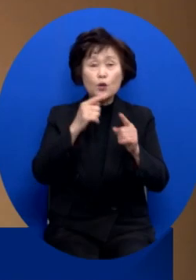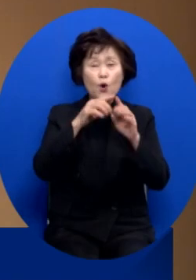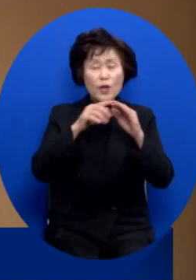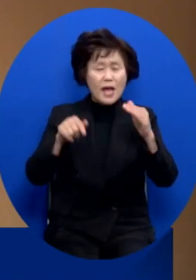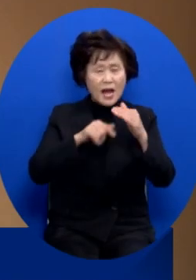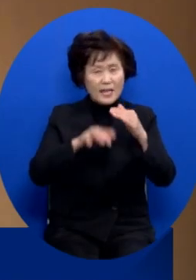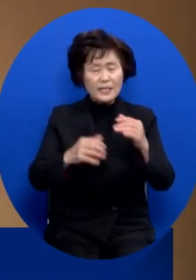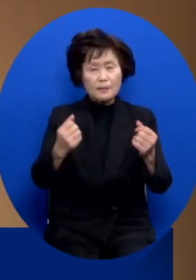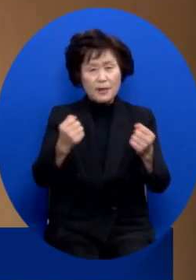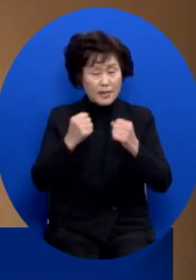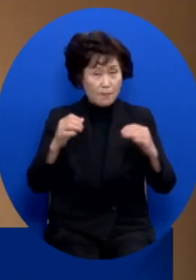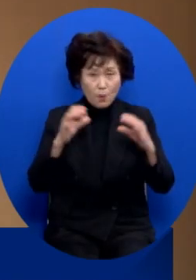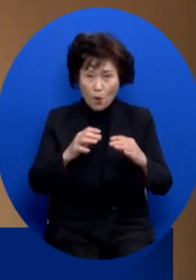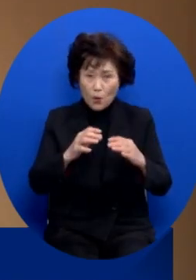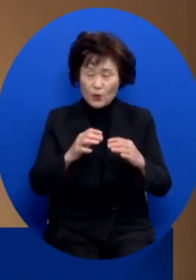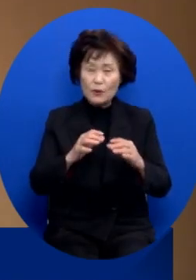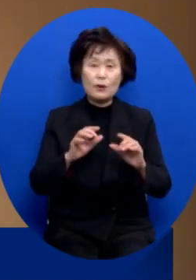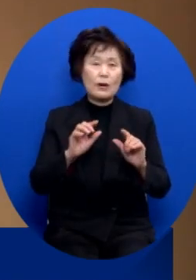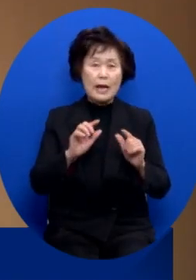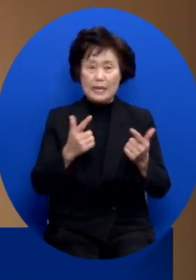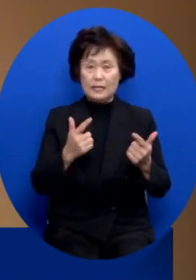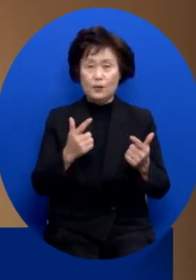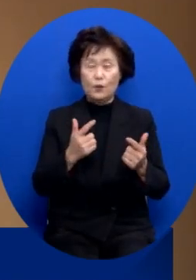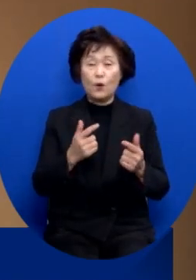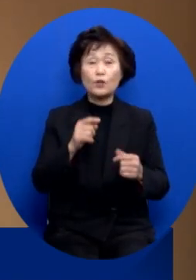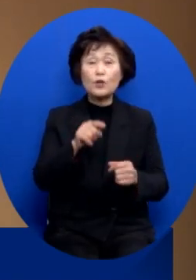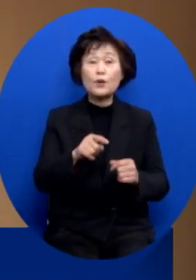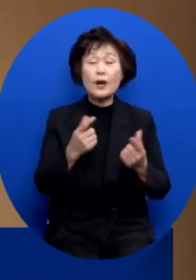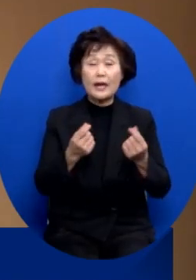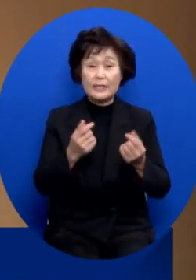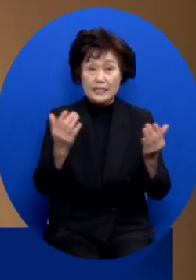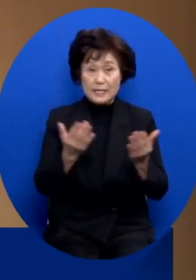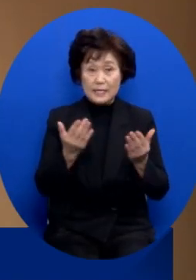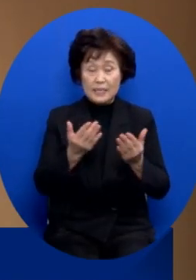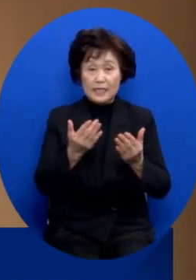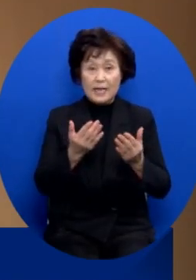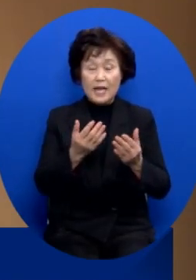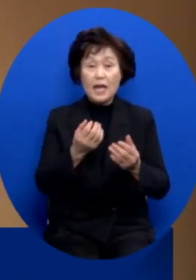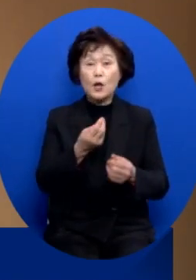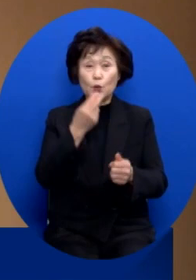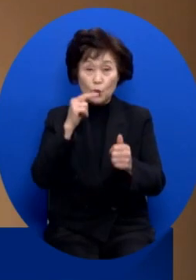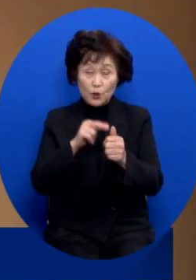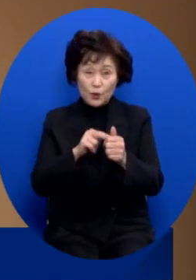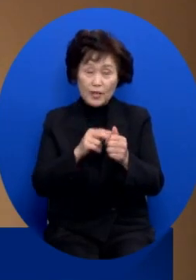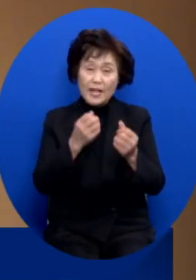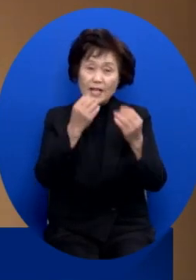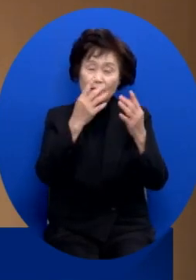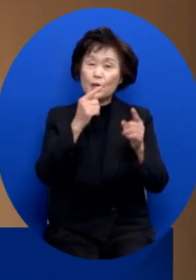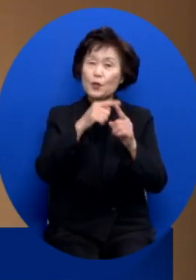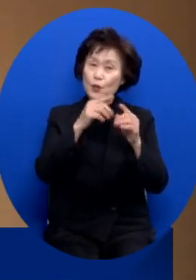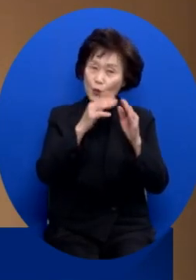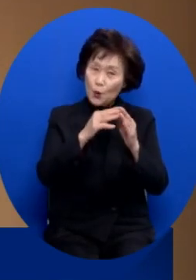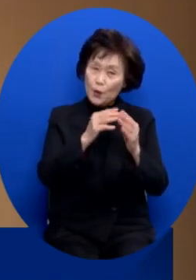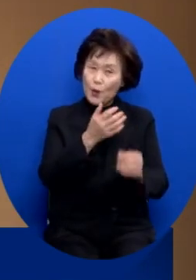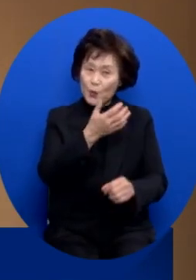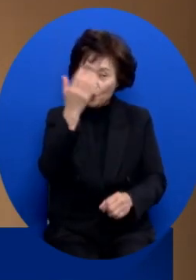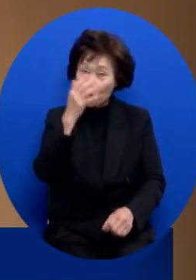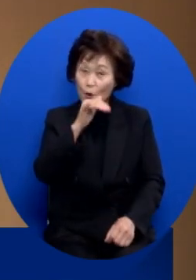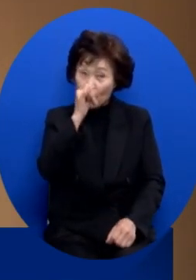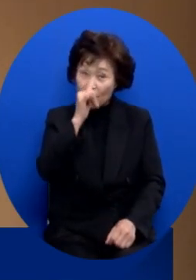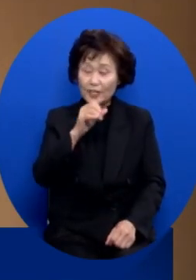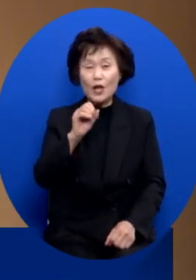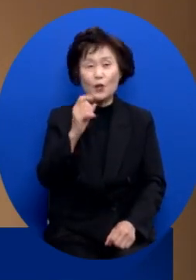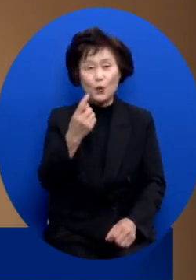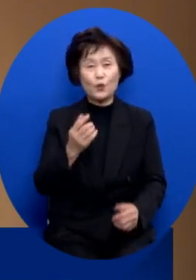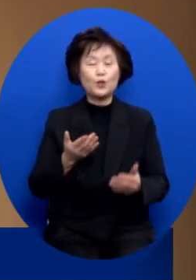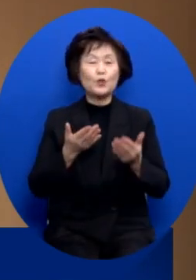동력으로 모으고 있는 교회들에게 자극을 주려고 하는 것, 또 이런 일에 헌신하고 새로운 교회를 꿈꾸는 사람들에게 동기를 부여하는 것, 저희는